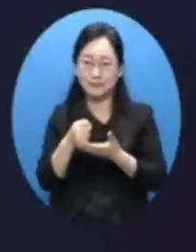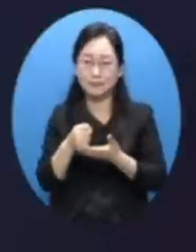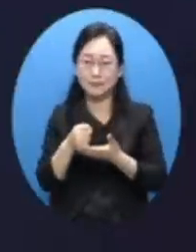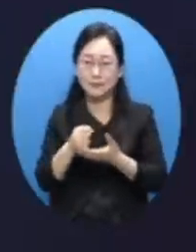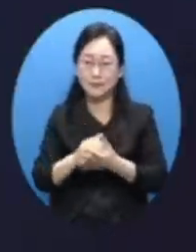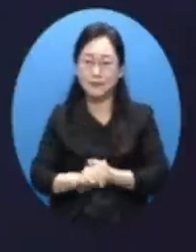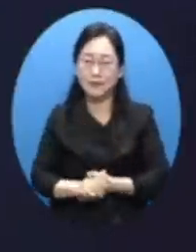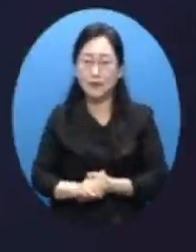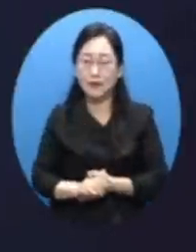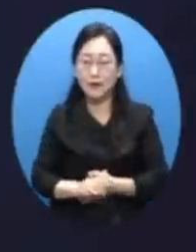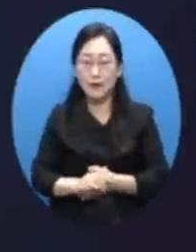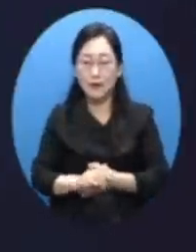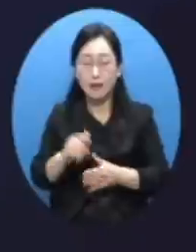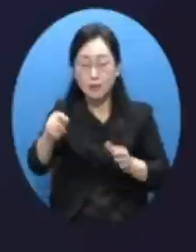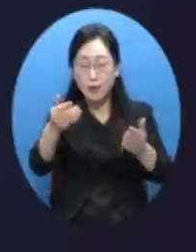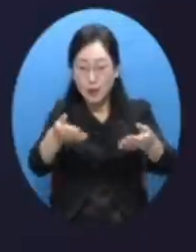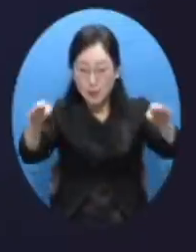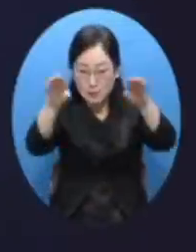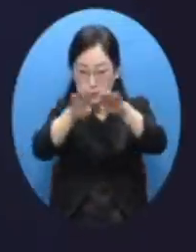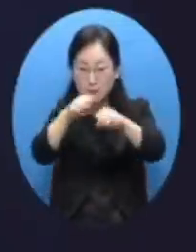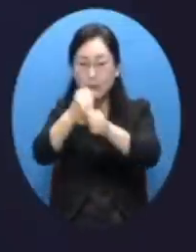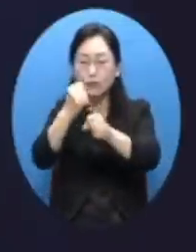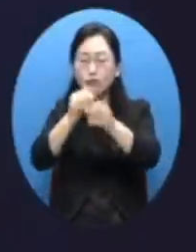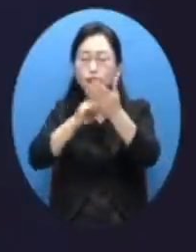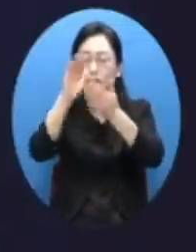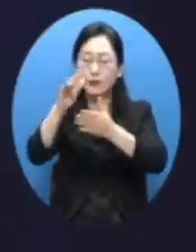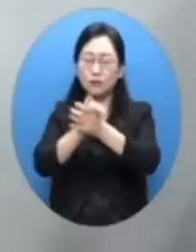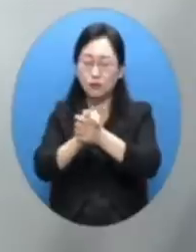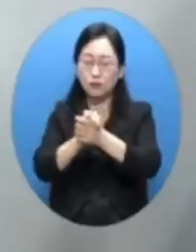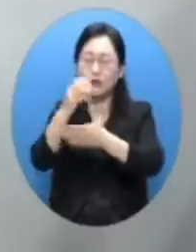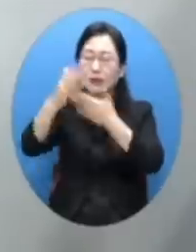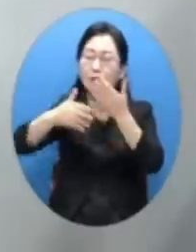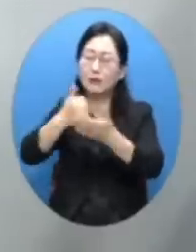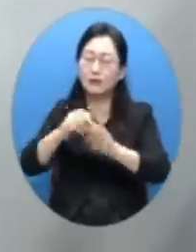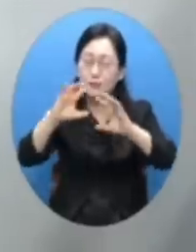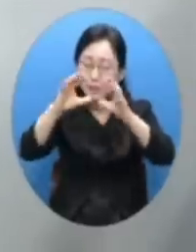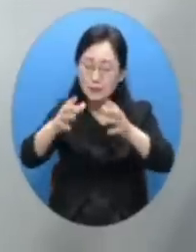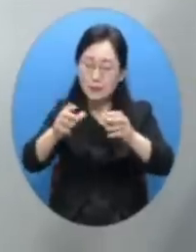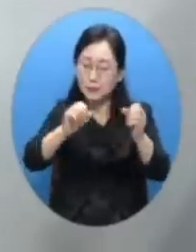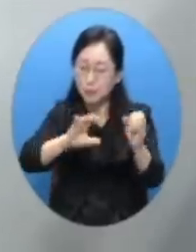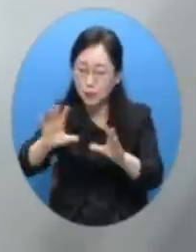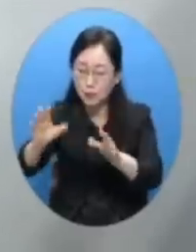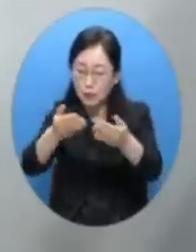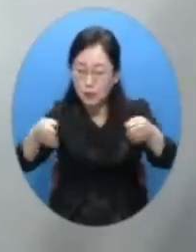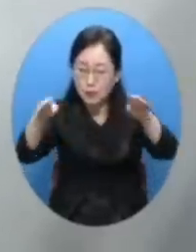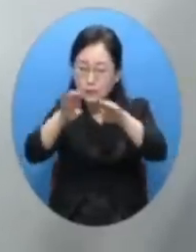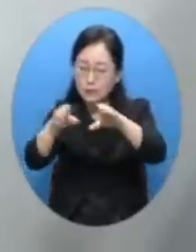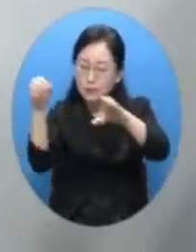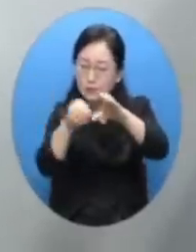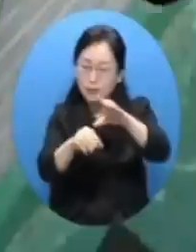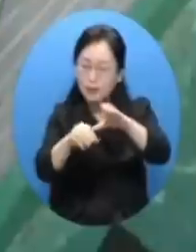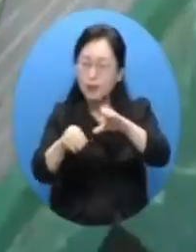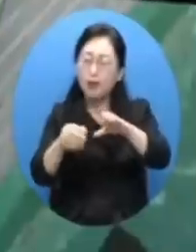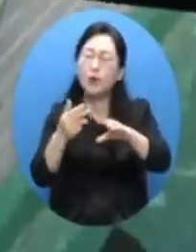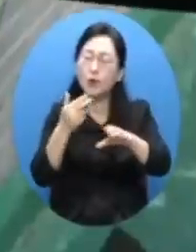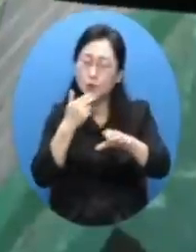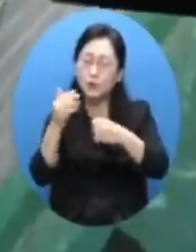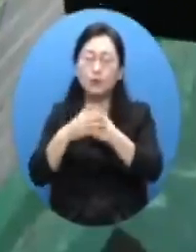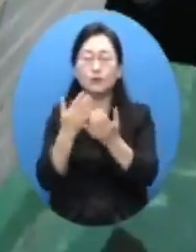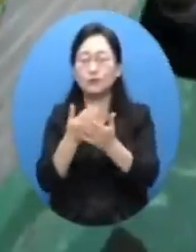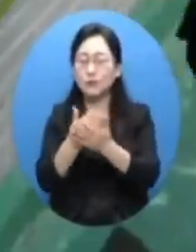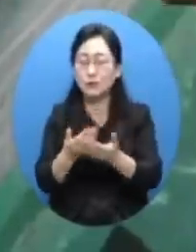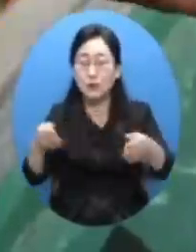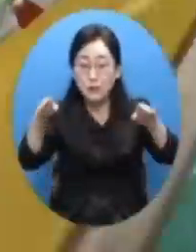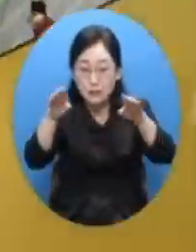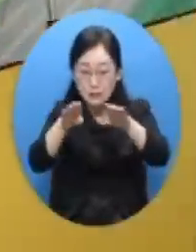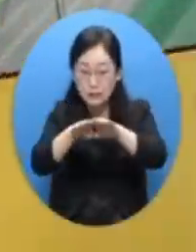올라가는데 베이비박스를 만난 다음 이렇게 기도했습니다. 하나님 이 땅에 버려져 상자에 담긴 아이가 없도록 해주소서. 이 상자가 아니면